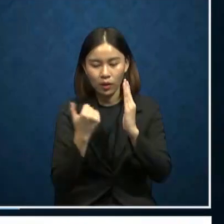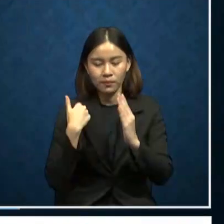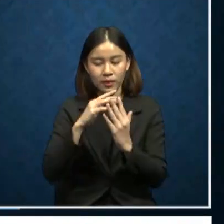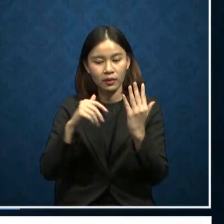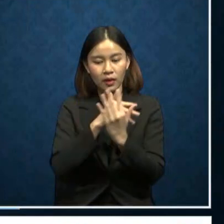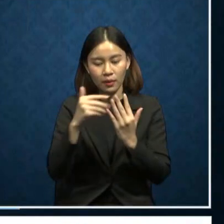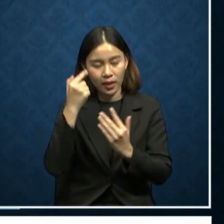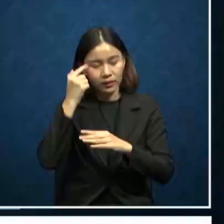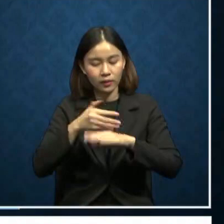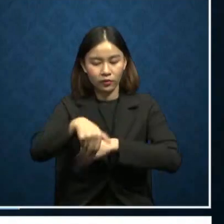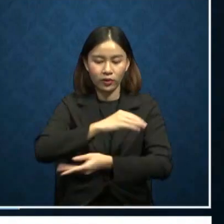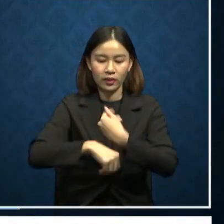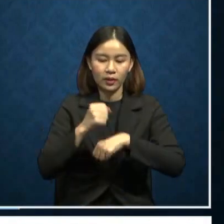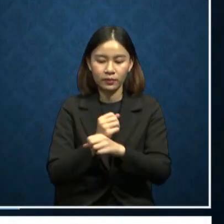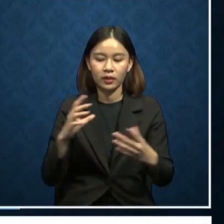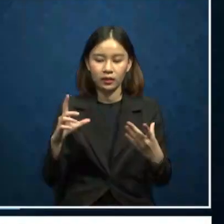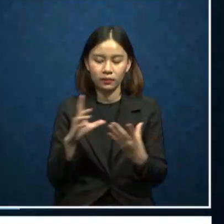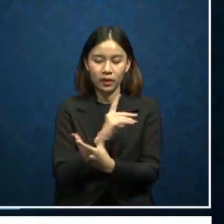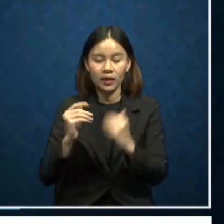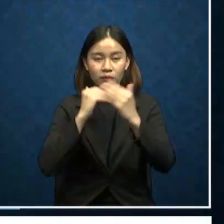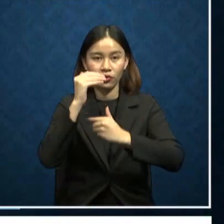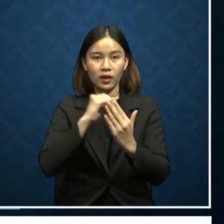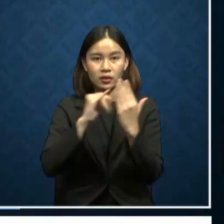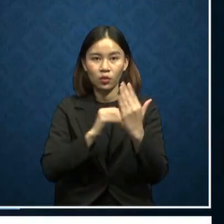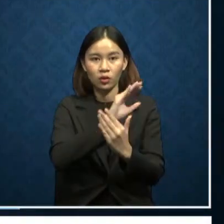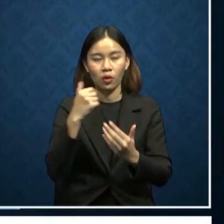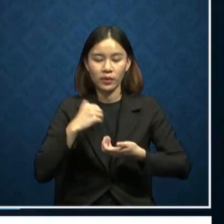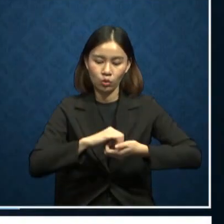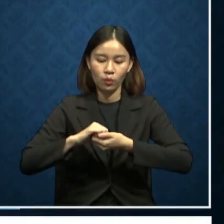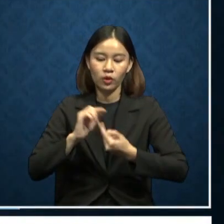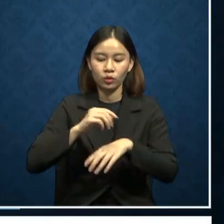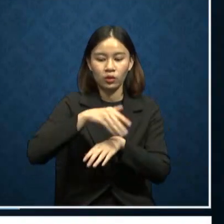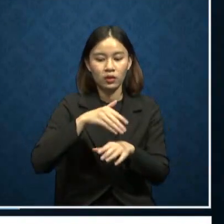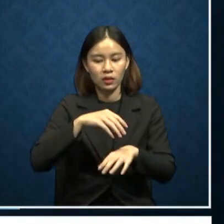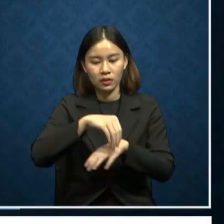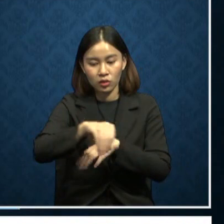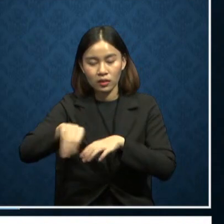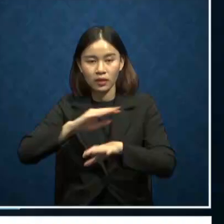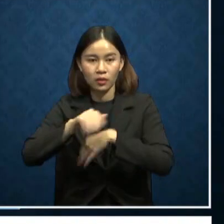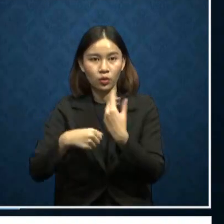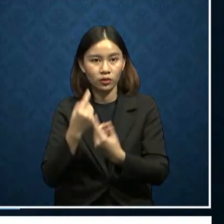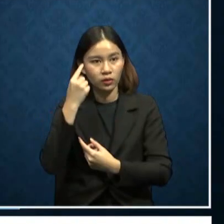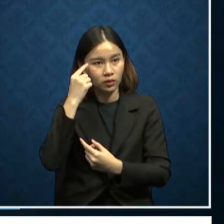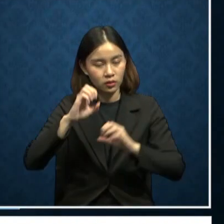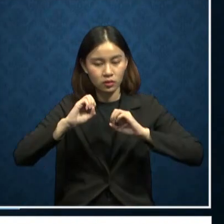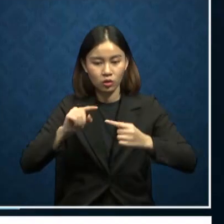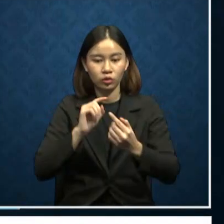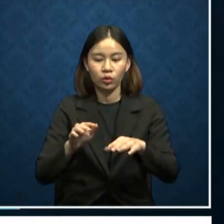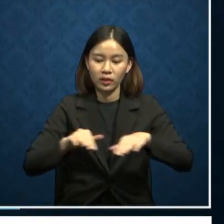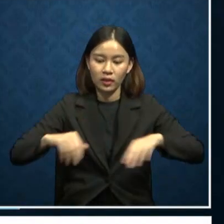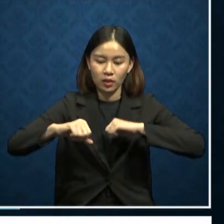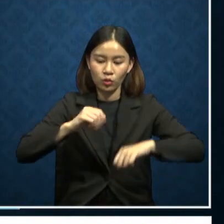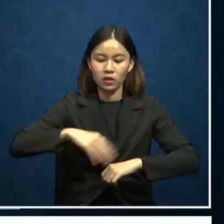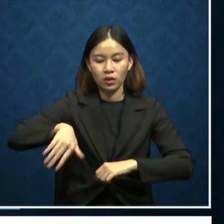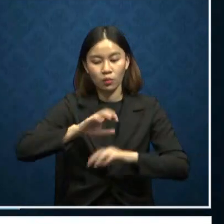แผนการปฏิบัติงานด้าน SoftPowerของแต่ละจังหวัดสร้างความร่วมมือจากทุกภาคส่วนและปลูกฝังด้าน Soft Powerให้แก่เด็กและ